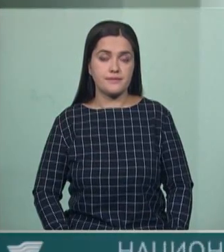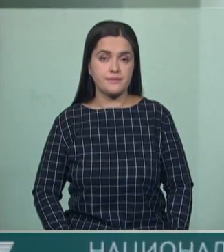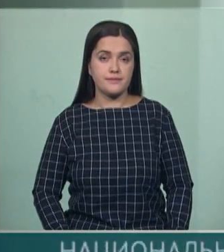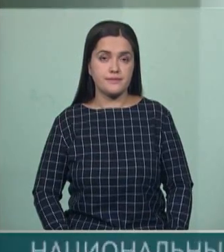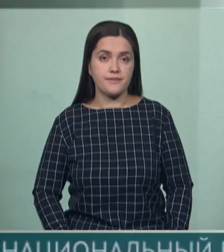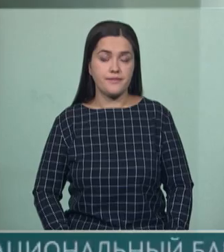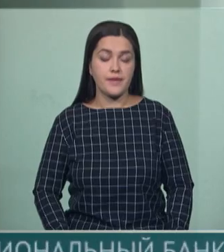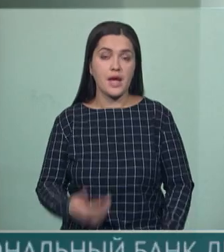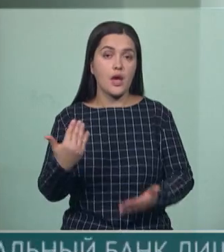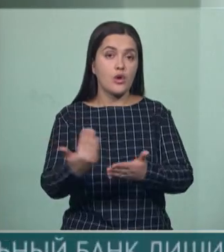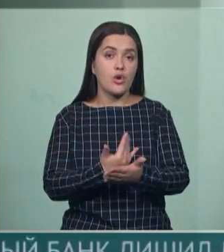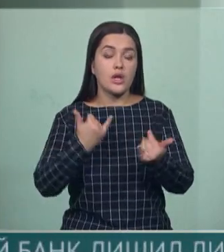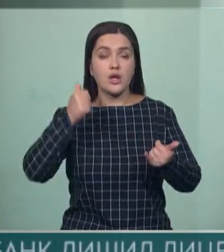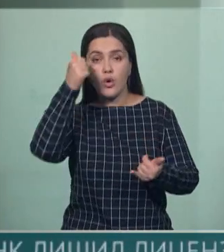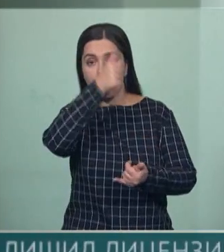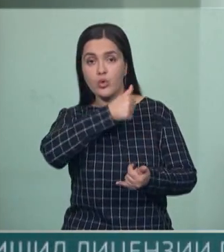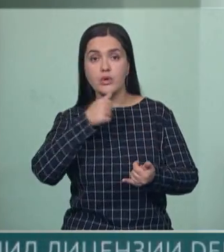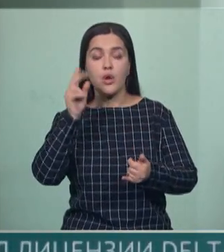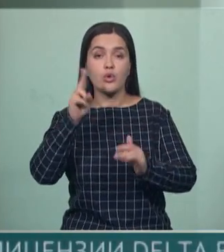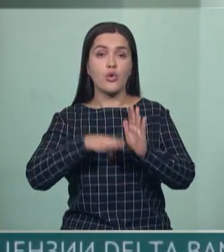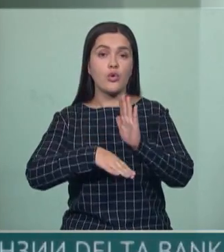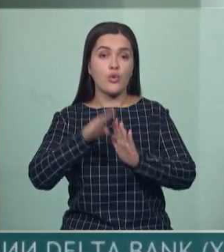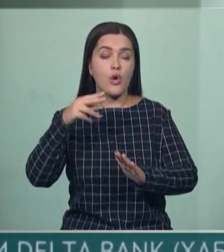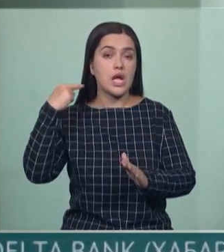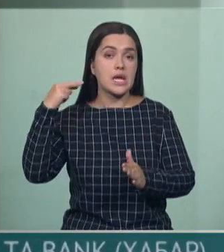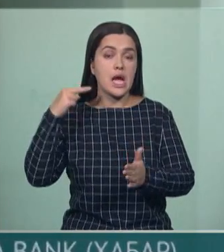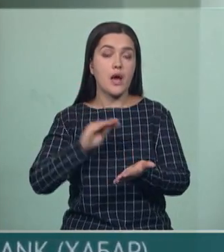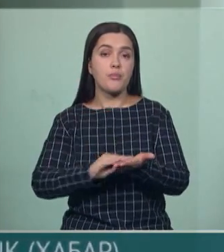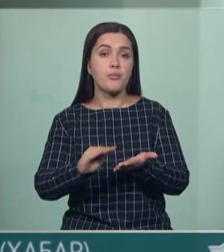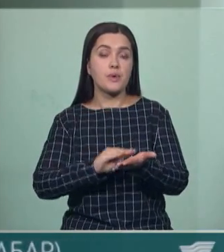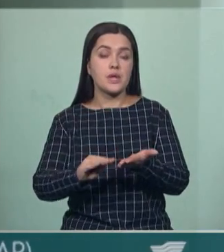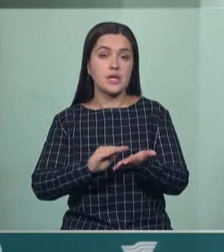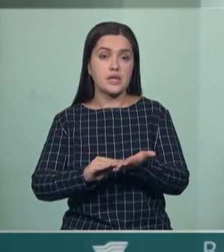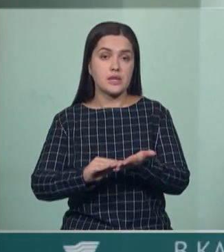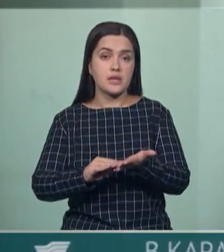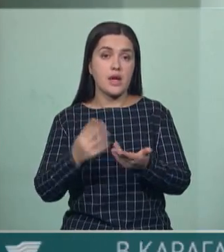Новшеством этого года является, что в этом году лучшее литературное произведение мы...